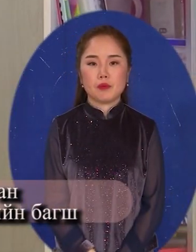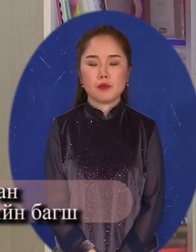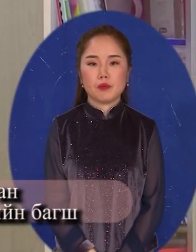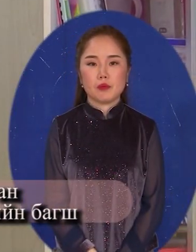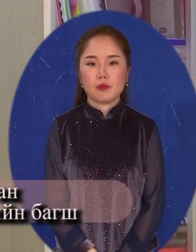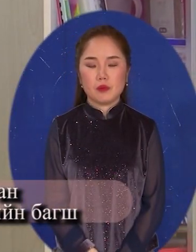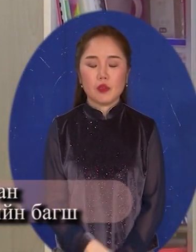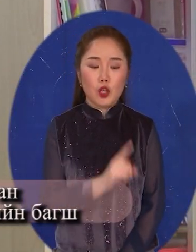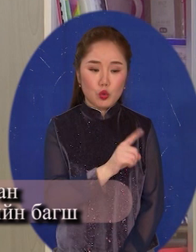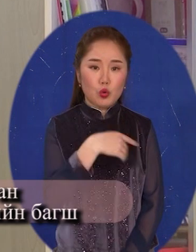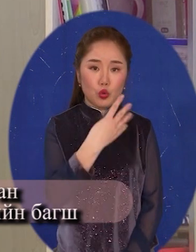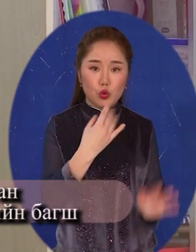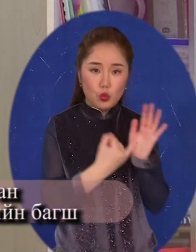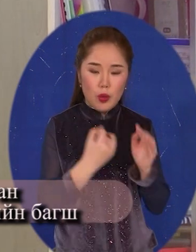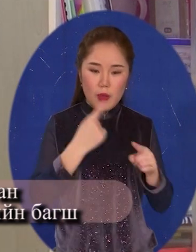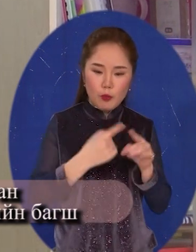638'ге